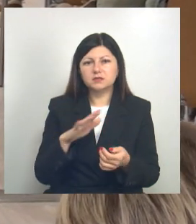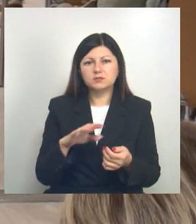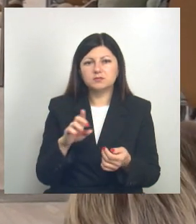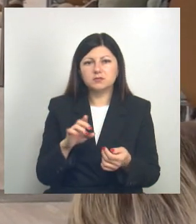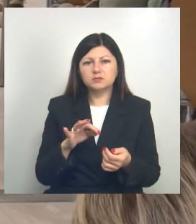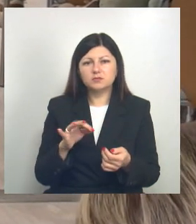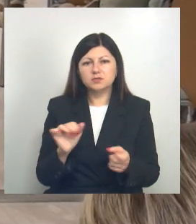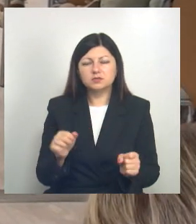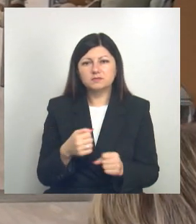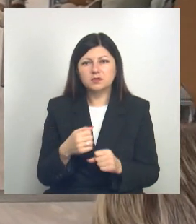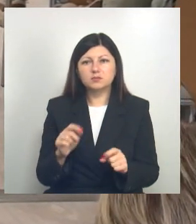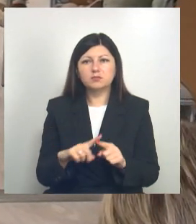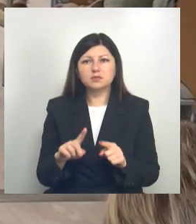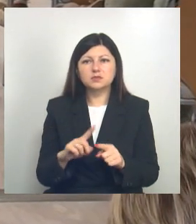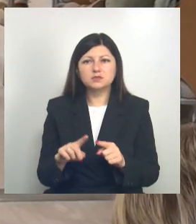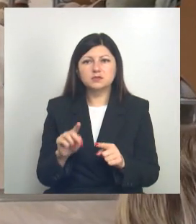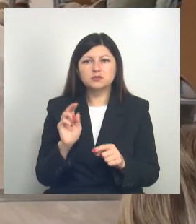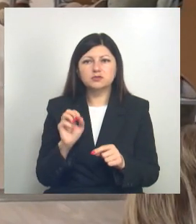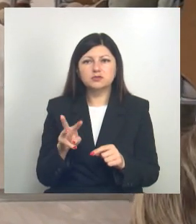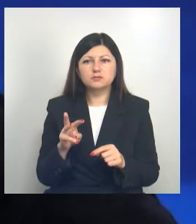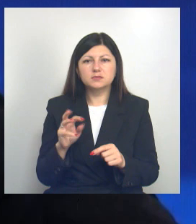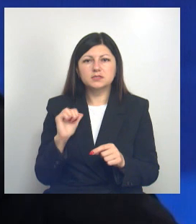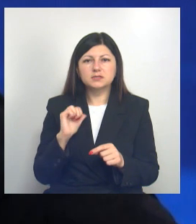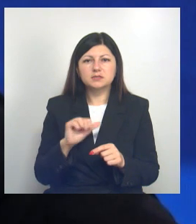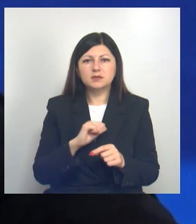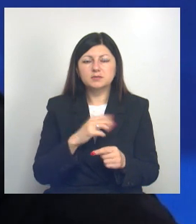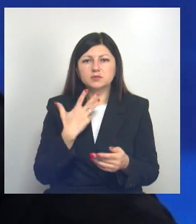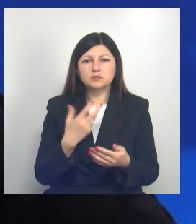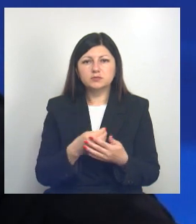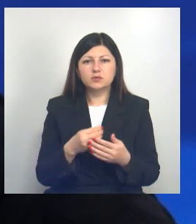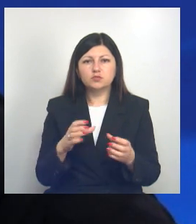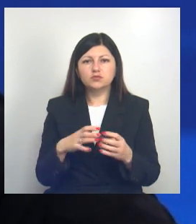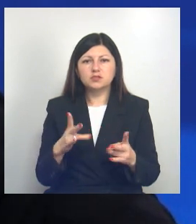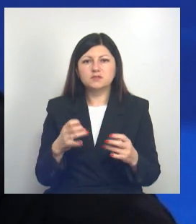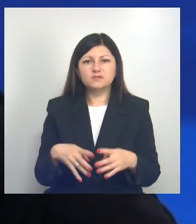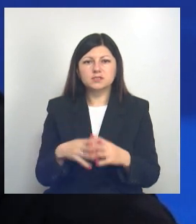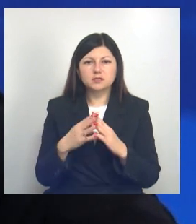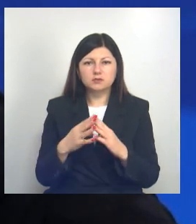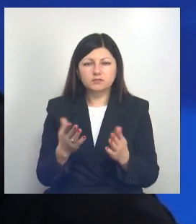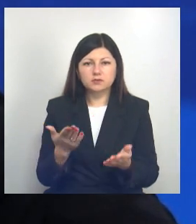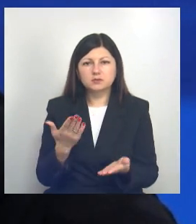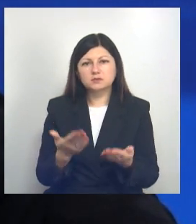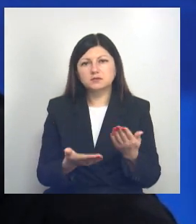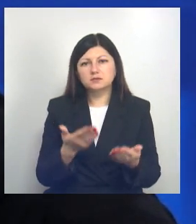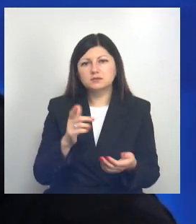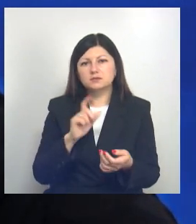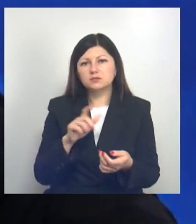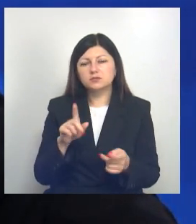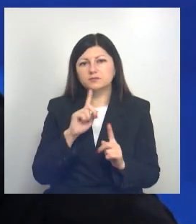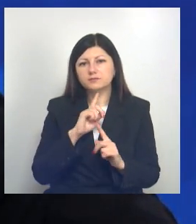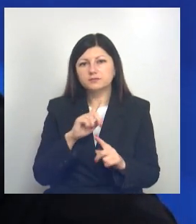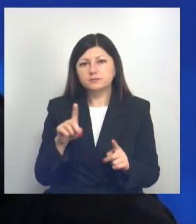невозможно. Быстрее, чем сами собственники, участки не восстановят. Если люди не